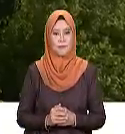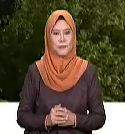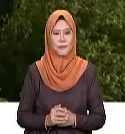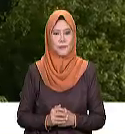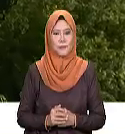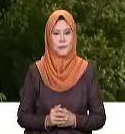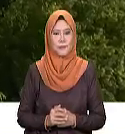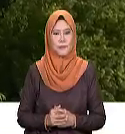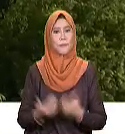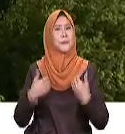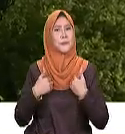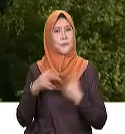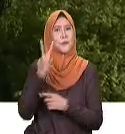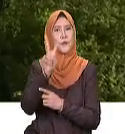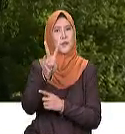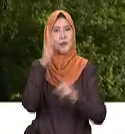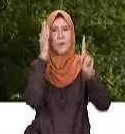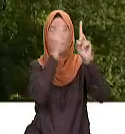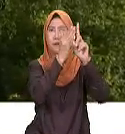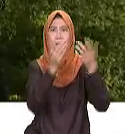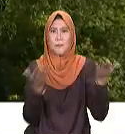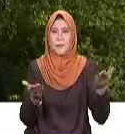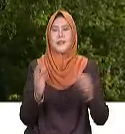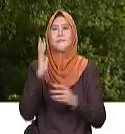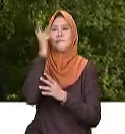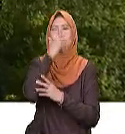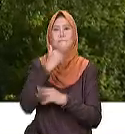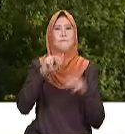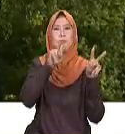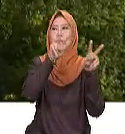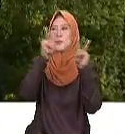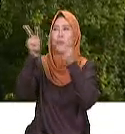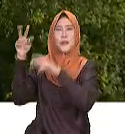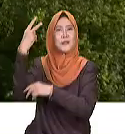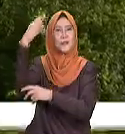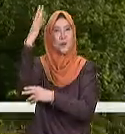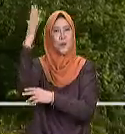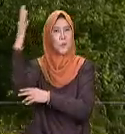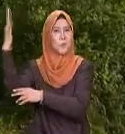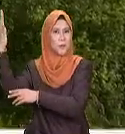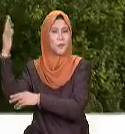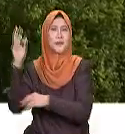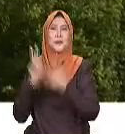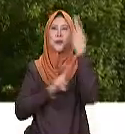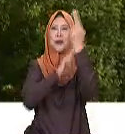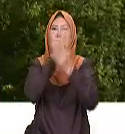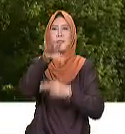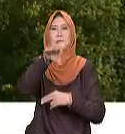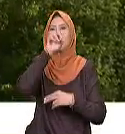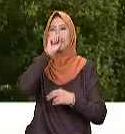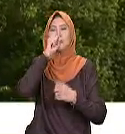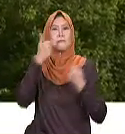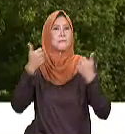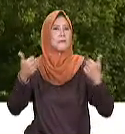Sebenarnya dia ada dua purpose lah. Satu, menikmati keindahan alam yang hijau ni dengan udaranya yang segar. Dan